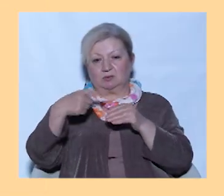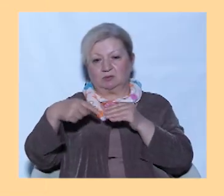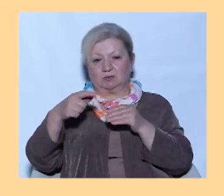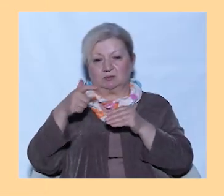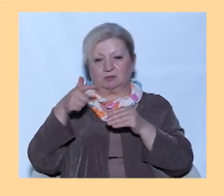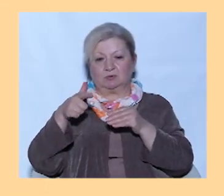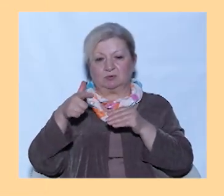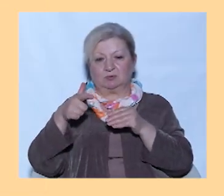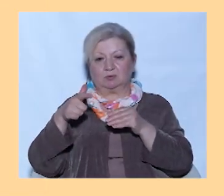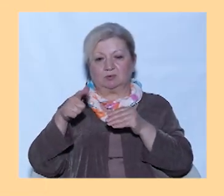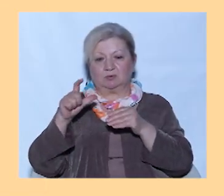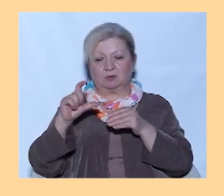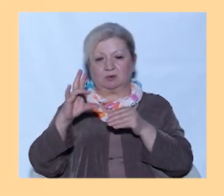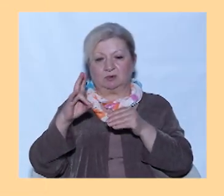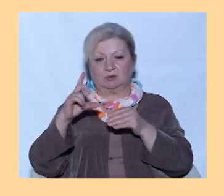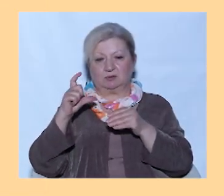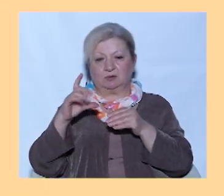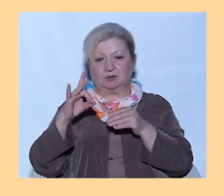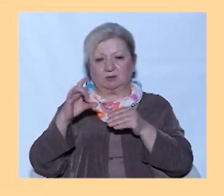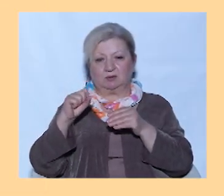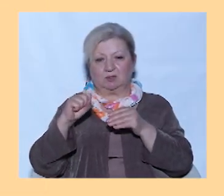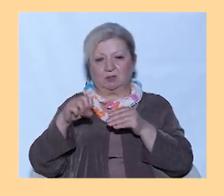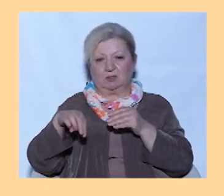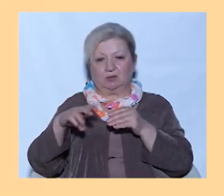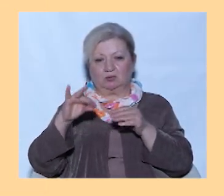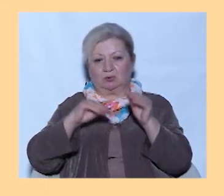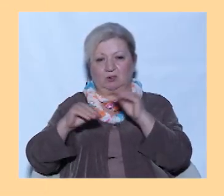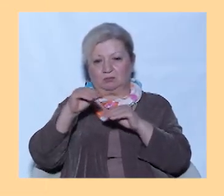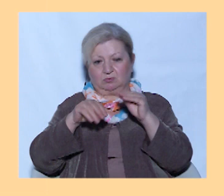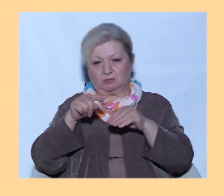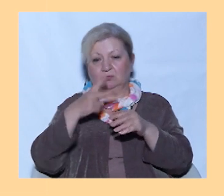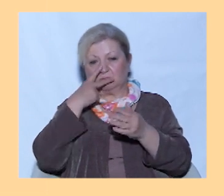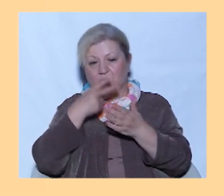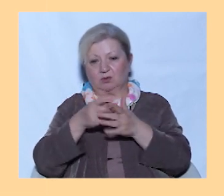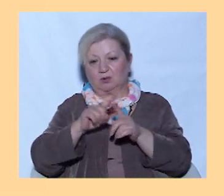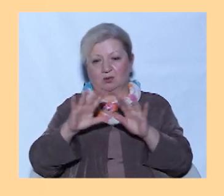და ჩვენ თვითონვე დავინახავთ რა მოხდება.